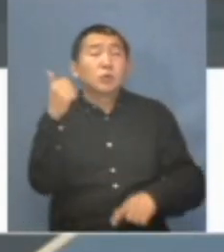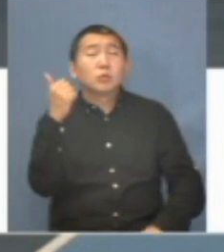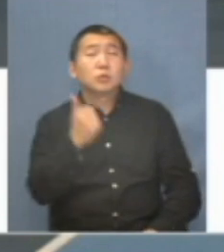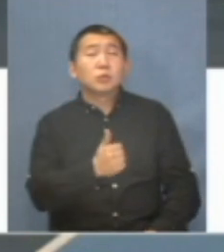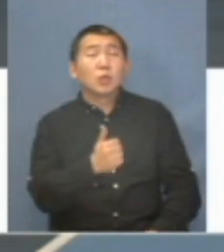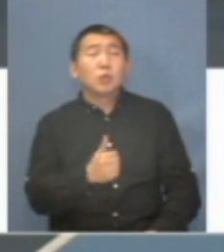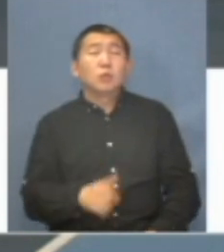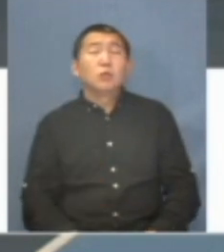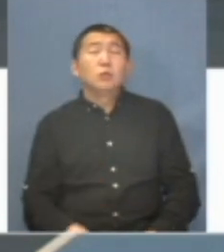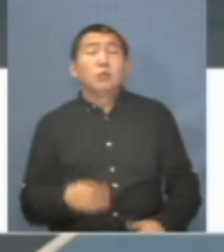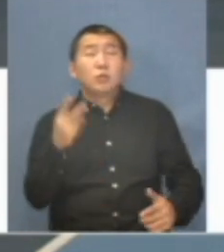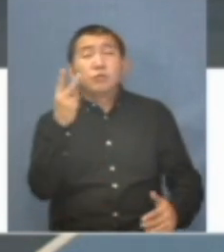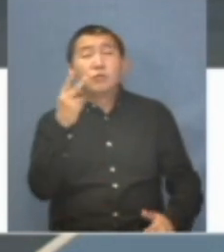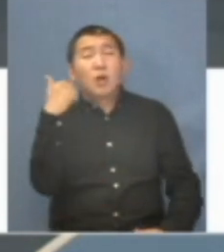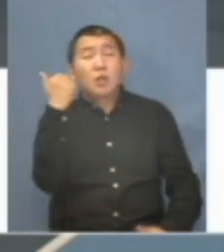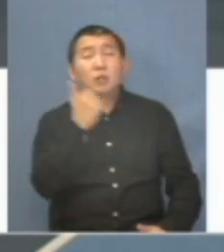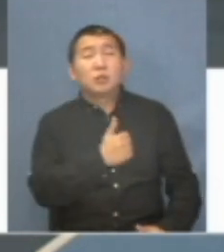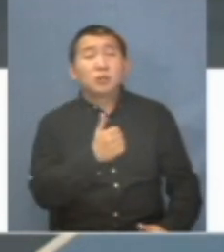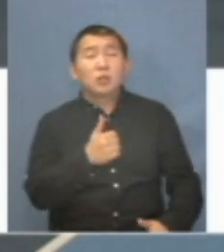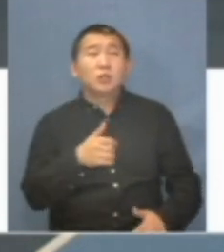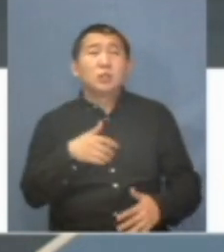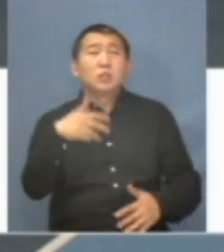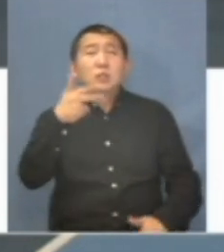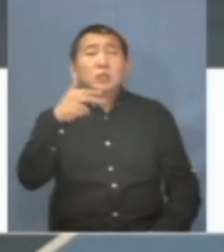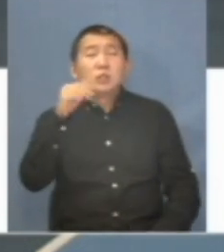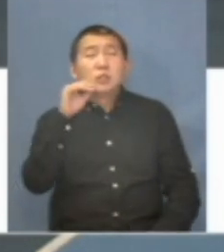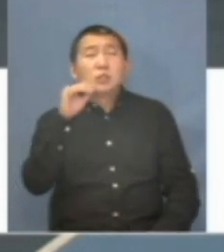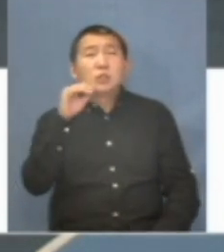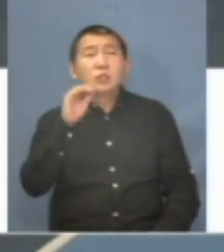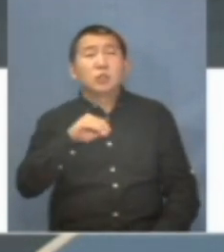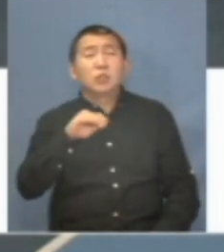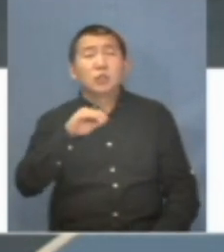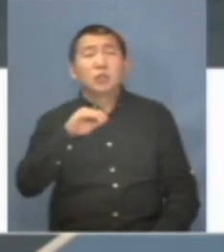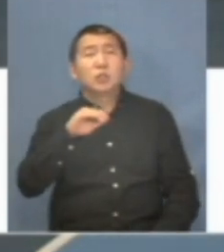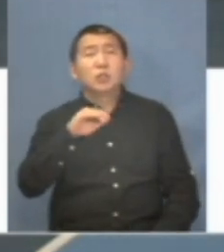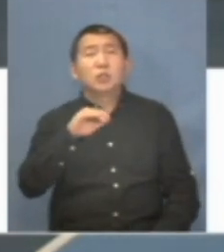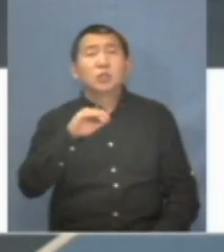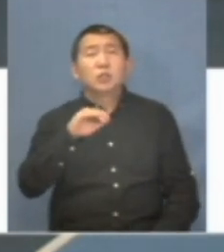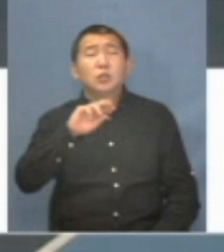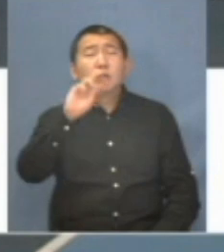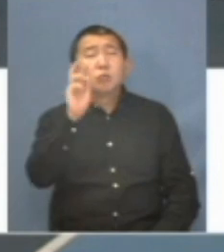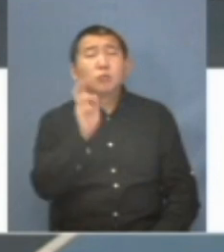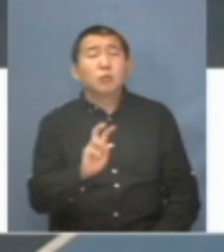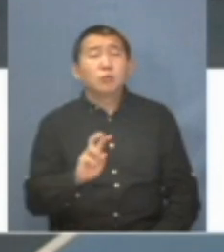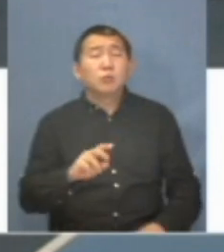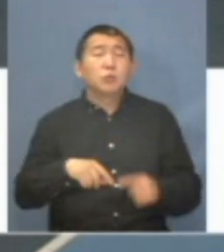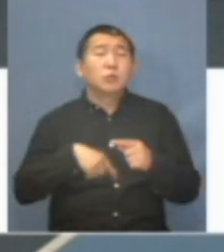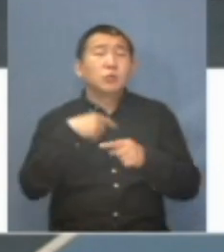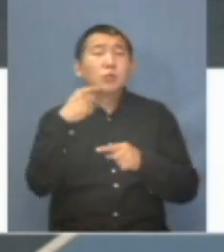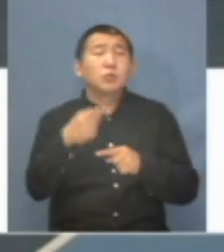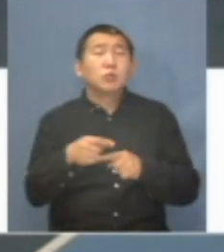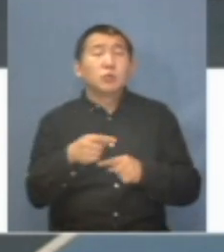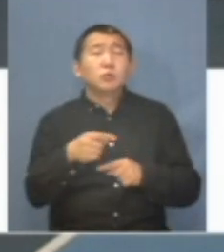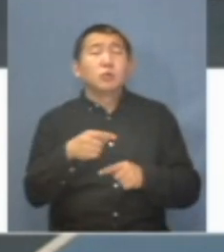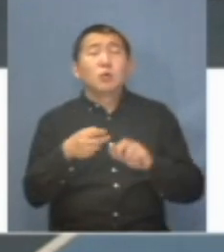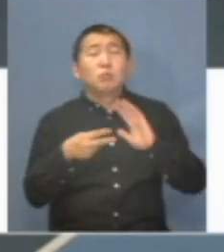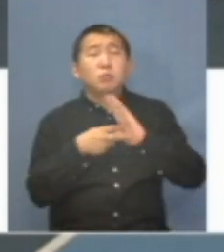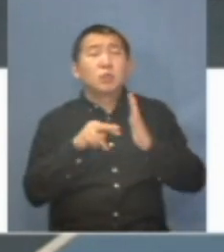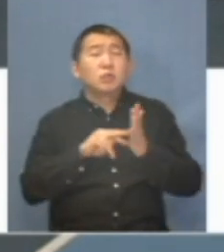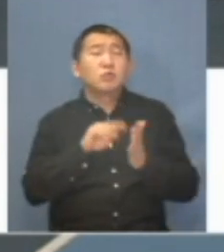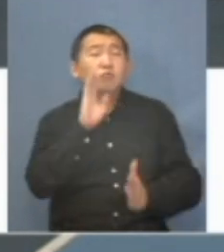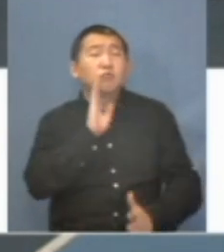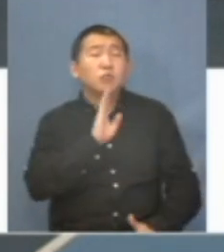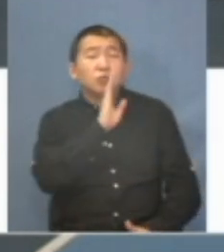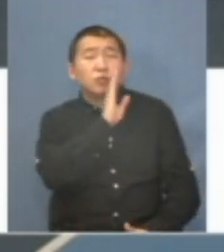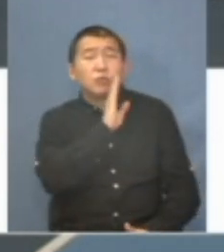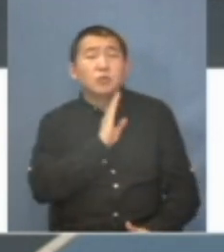мәресіне жетті. Жалпы жүлде қоры 30,000 ақш долларын құрайды. Келесі кезекте тамыз айында әйелдер арасында жарыс өткізуді жоспарлап отырмыз. Жұптық сында Жапон